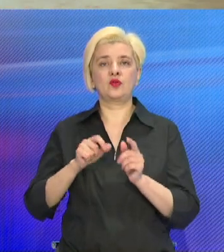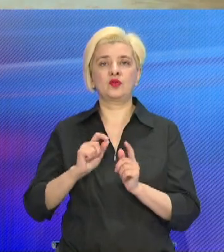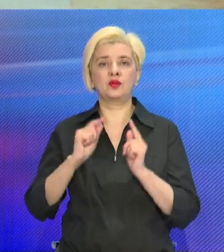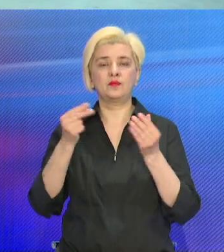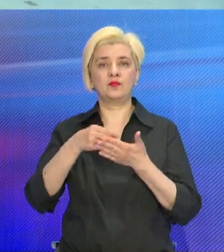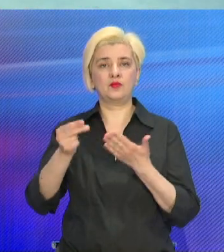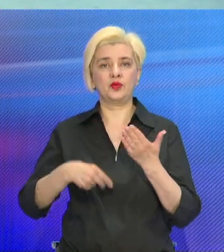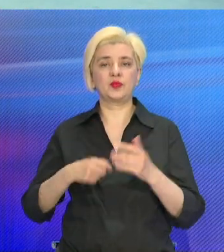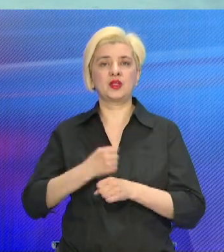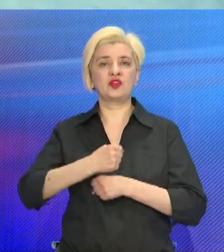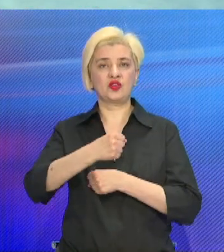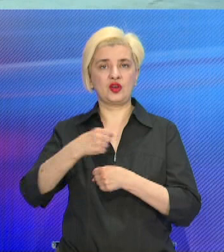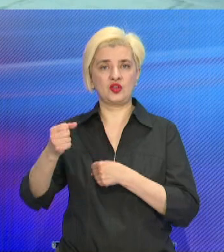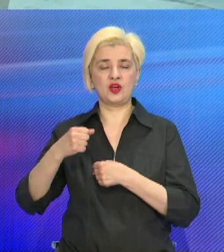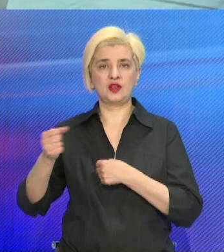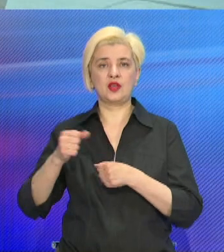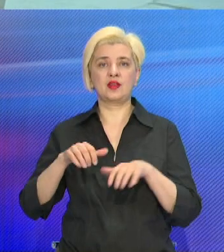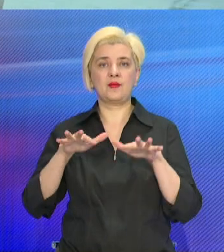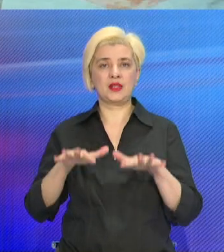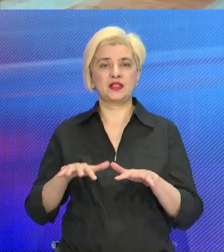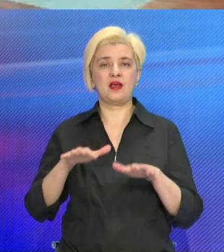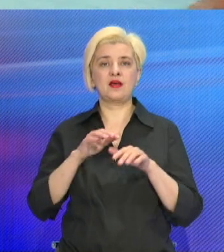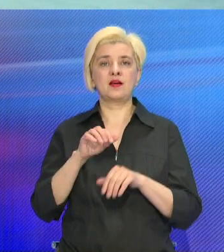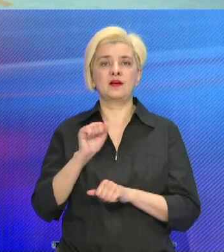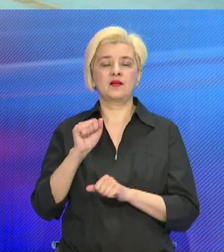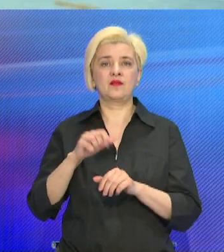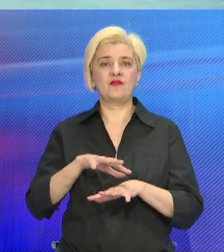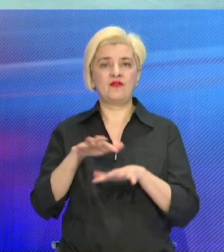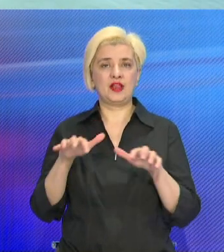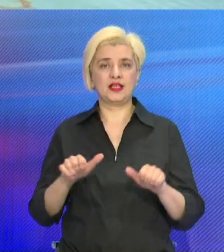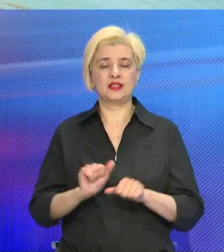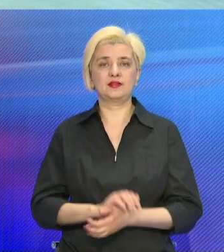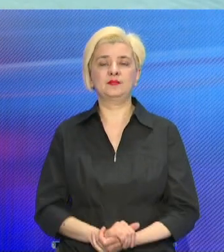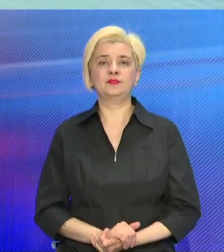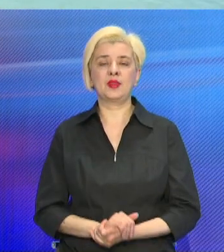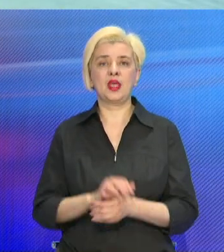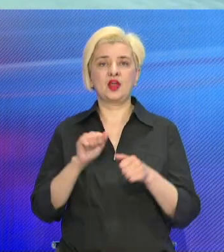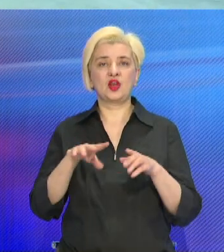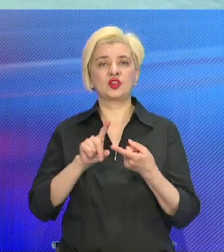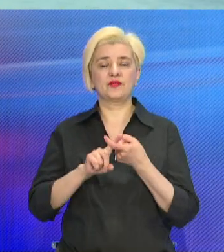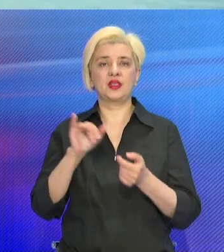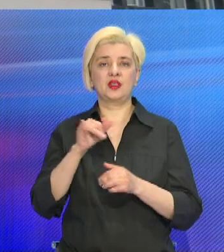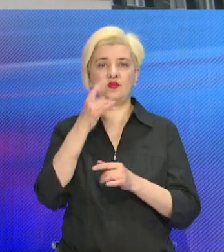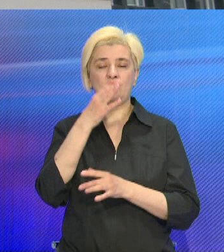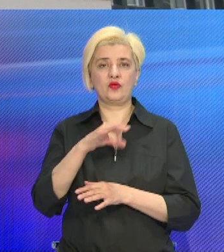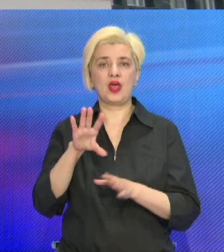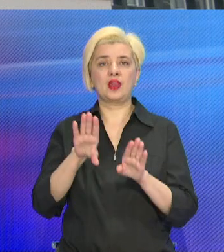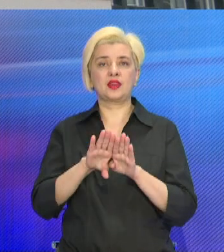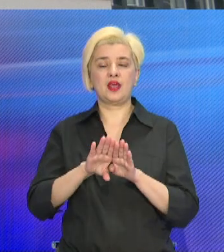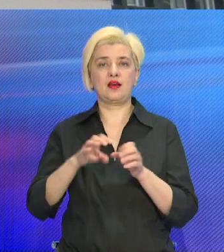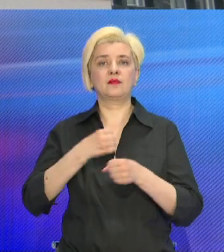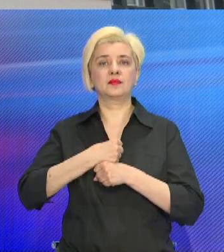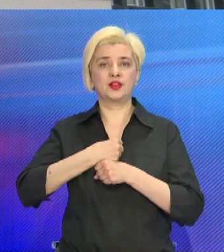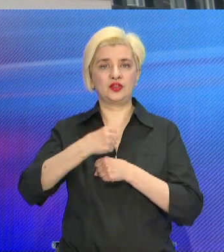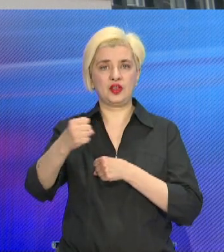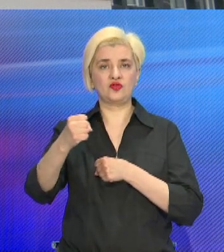і на посади місцевої вертикалі влади. Рашэнне датычыць і Гродзенскай вобласці. Так, кіраўнік дзяржавы даў згоду на